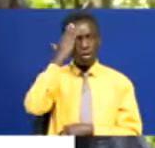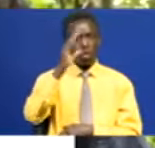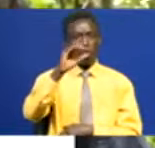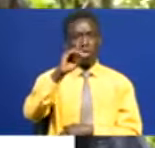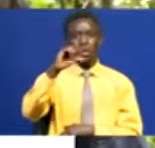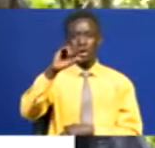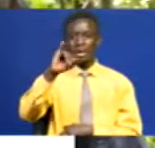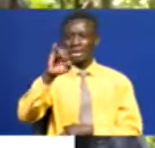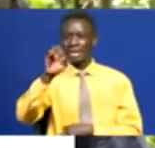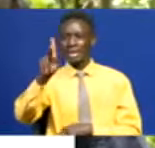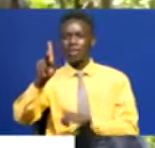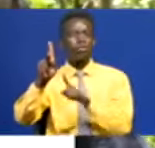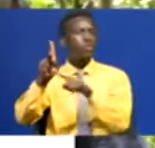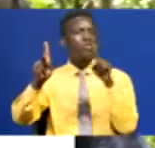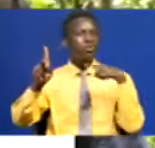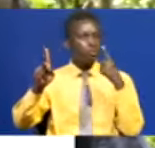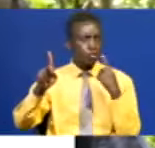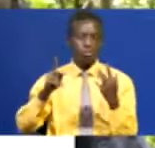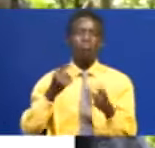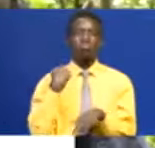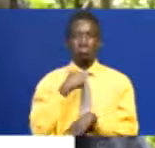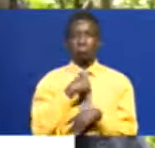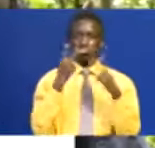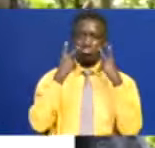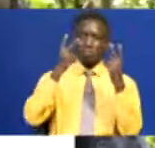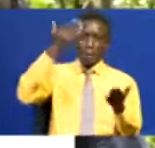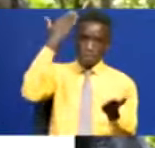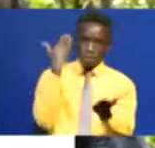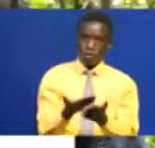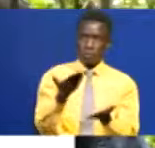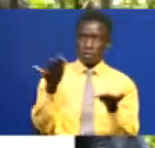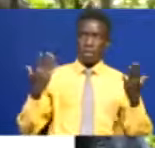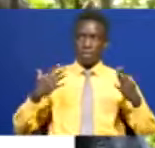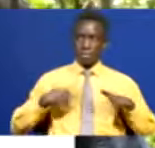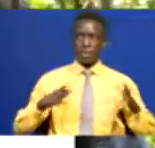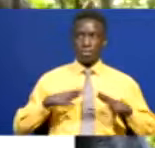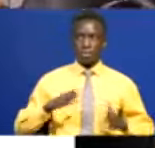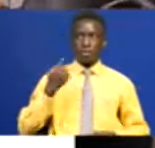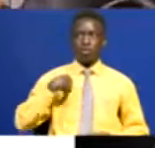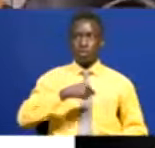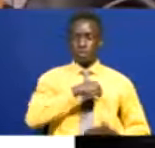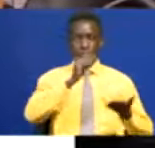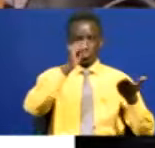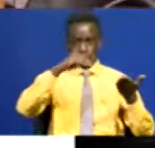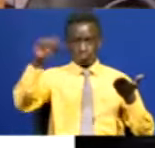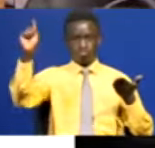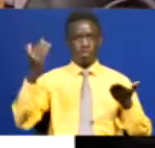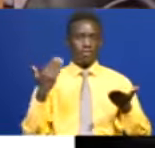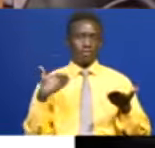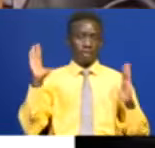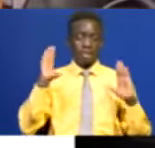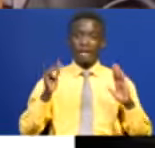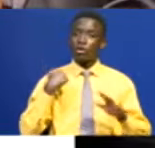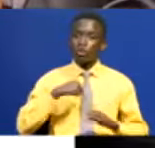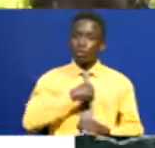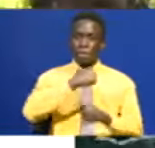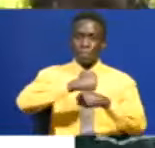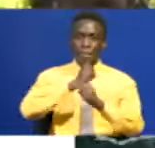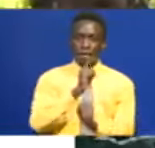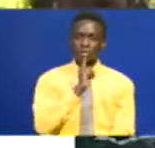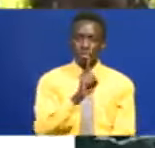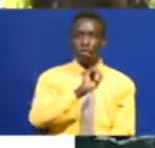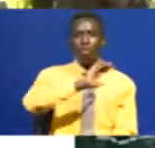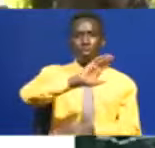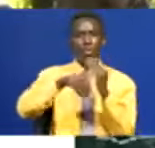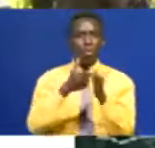na tumeona kweli ni watu. Na tume hiyo tunaweka tick. Tunataka kuhakikisha wale